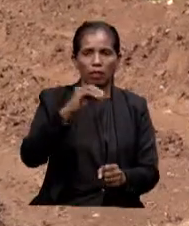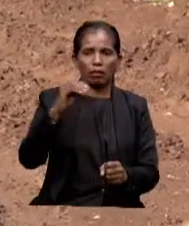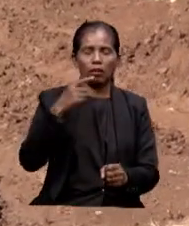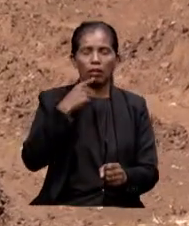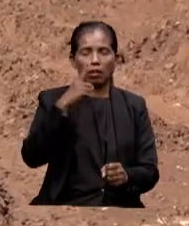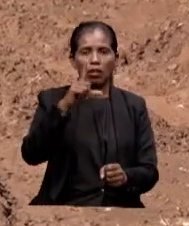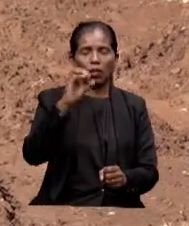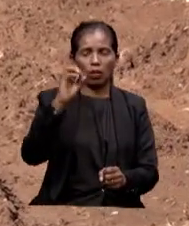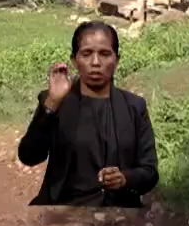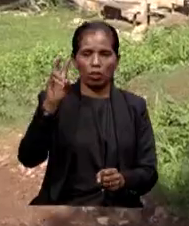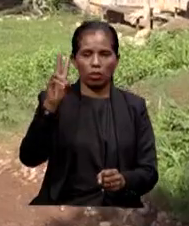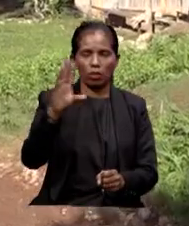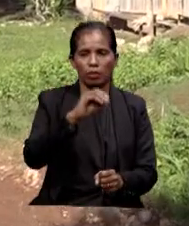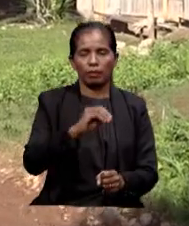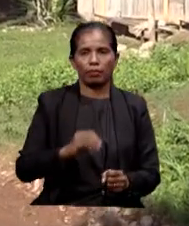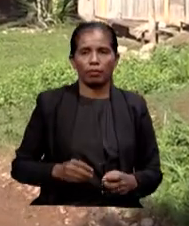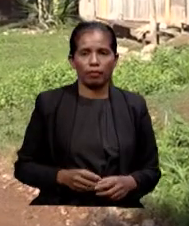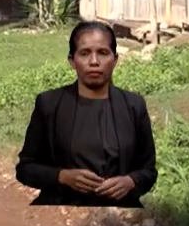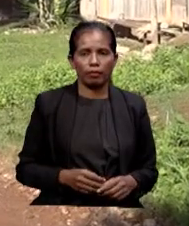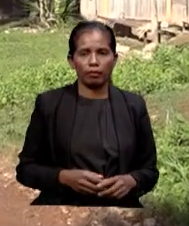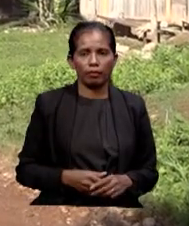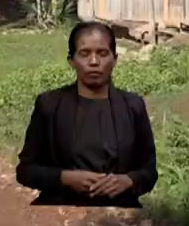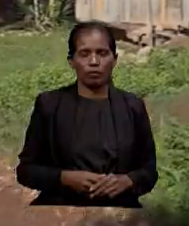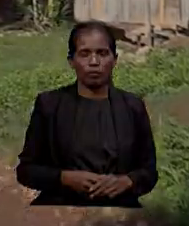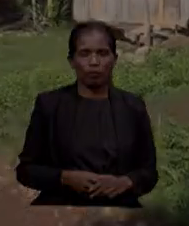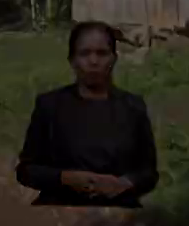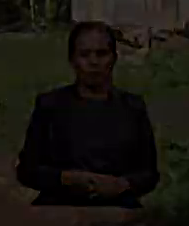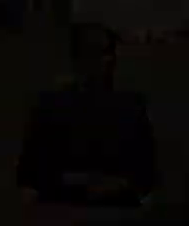Loi Ulo, Ho Wani Uma. Laura Xavier, Dilma Sujeiti, GMN.